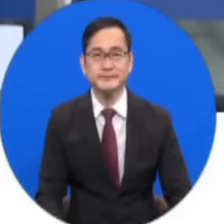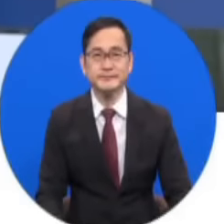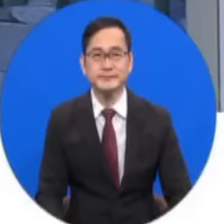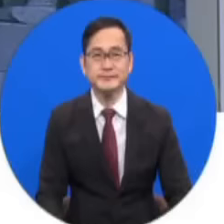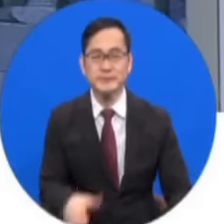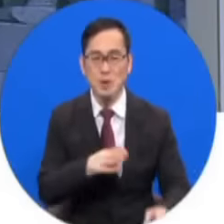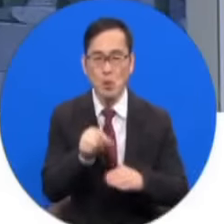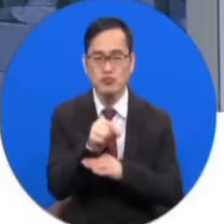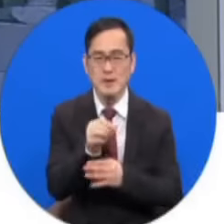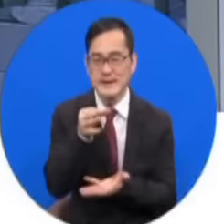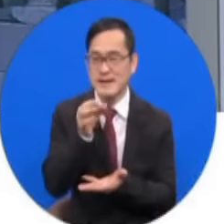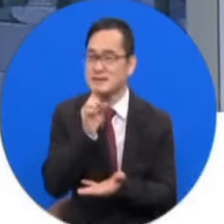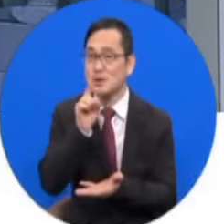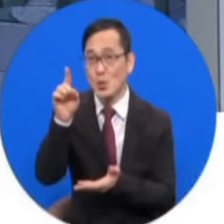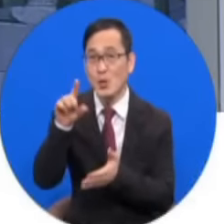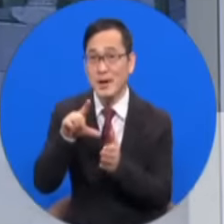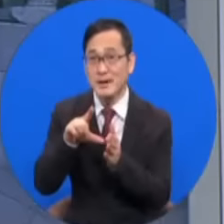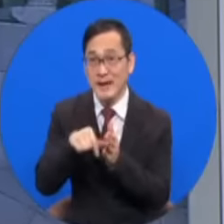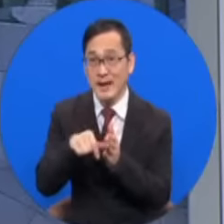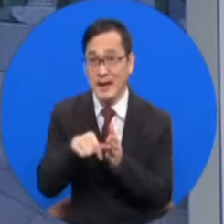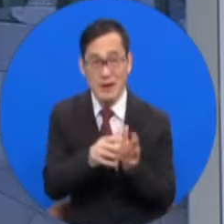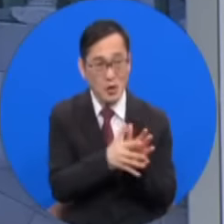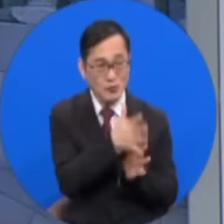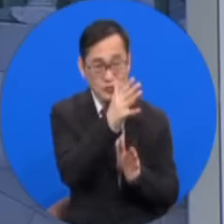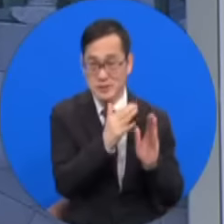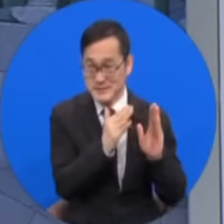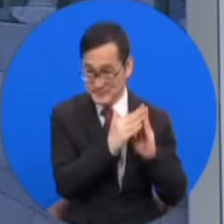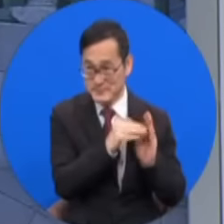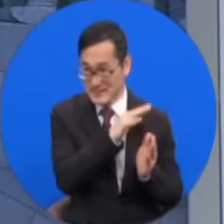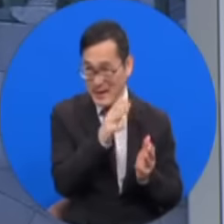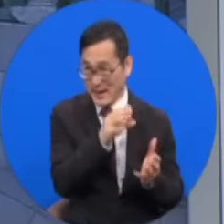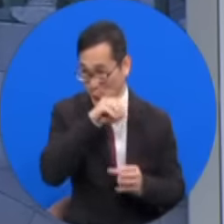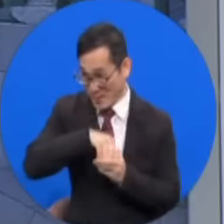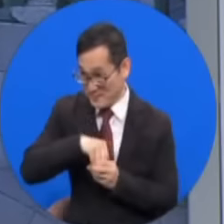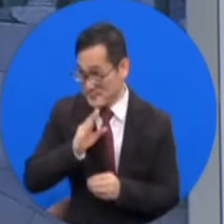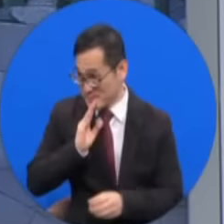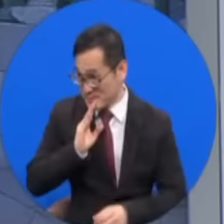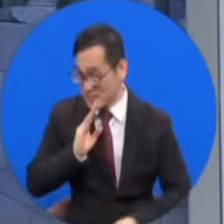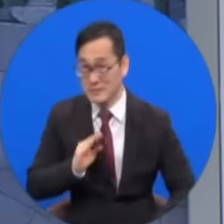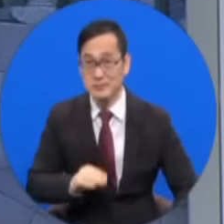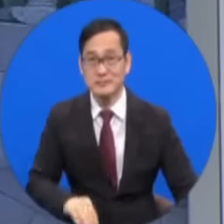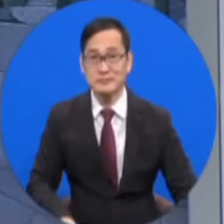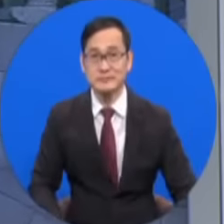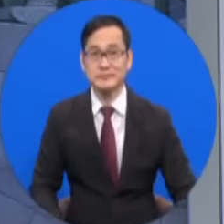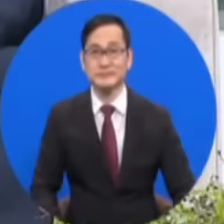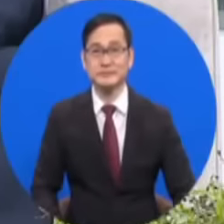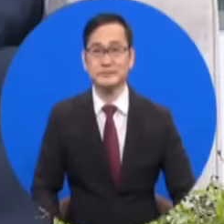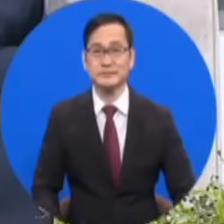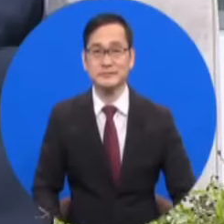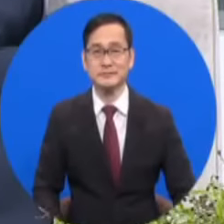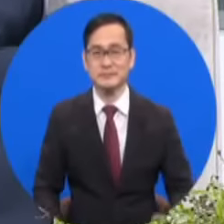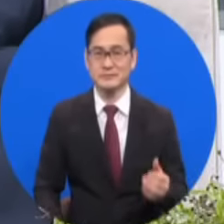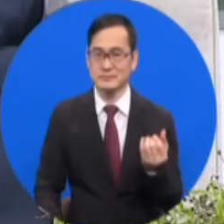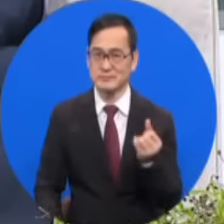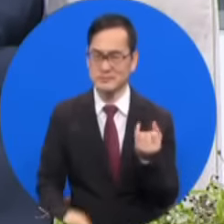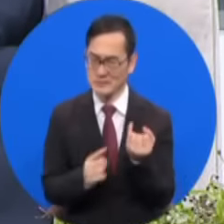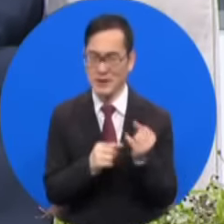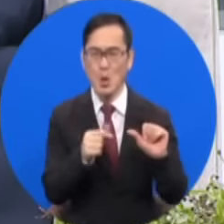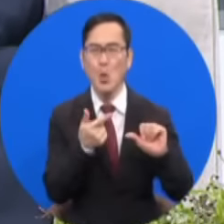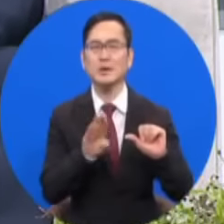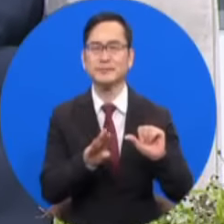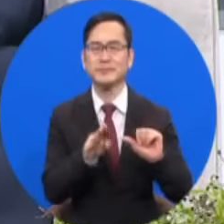재산 신고할 때 신고하는 재산에는 부동산도 포함되죠 포함되는데 저분은 무관 신이니까